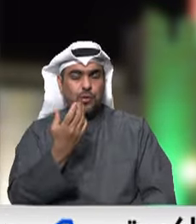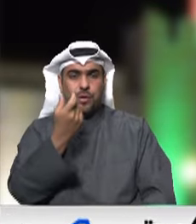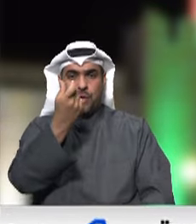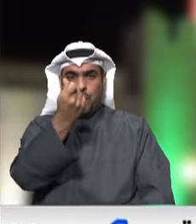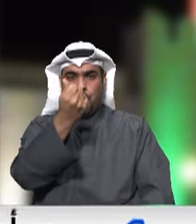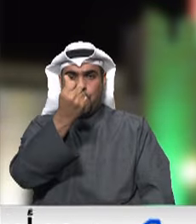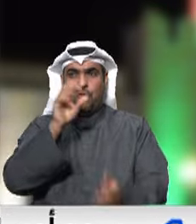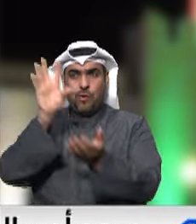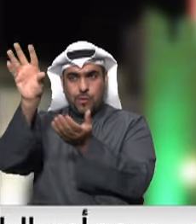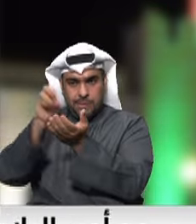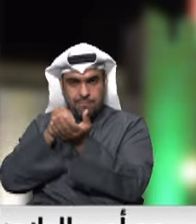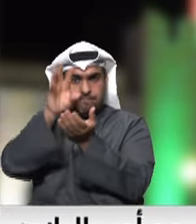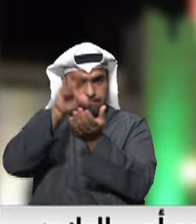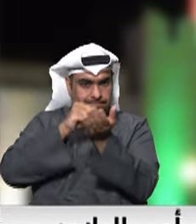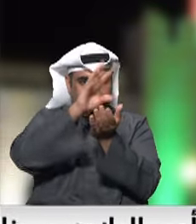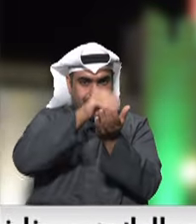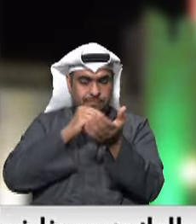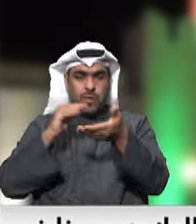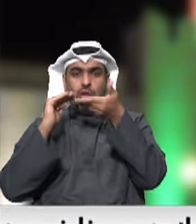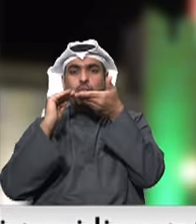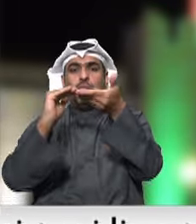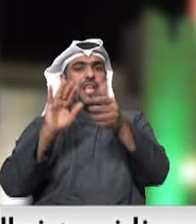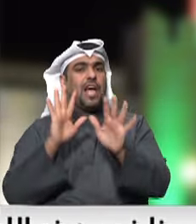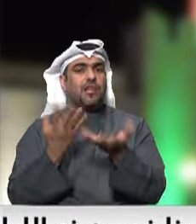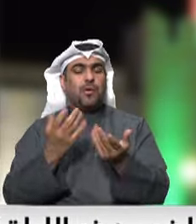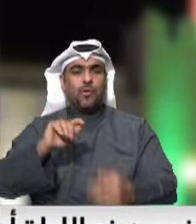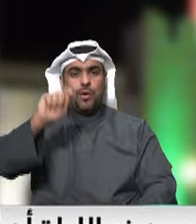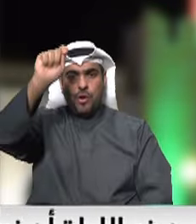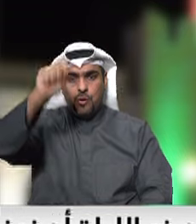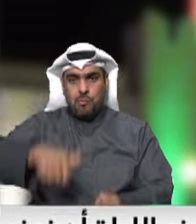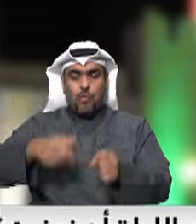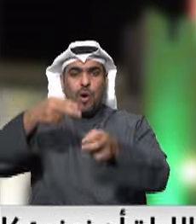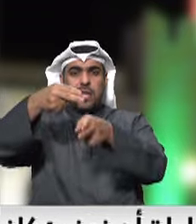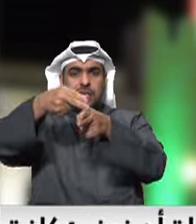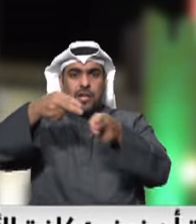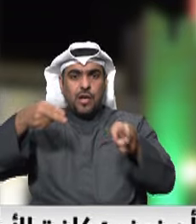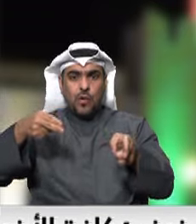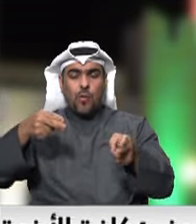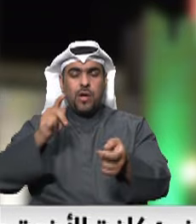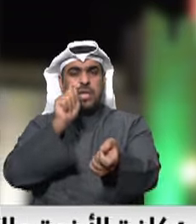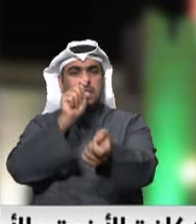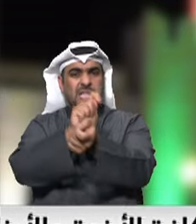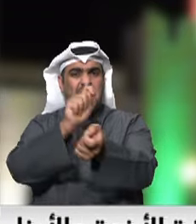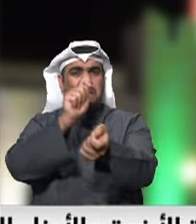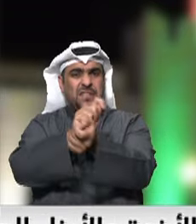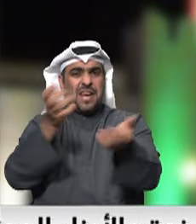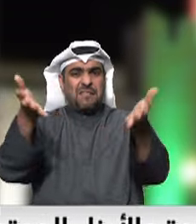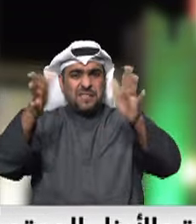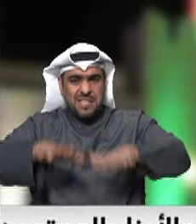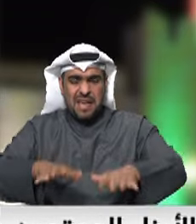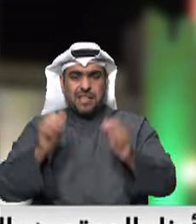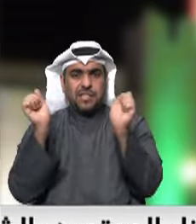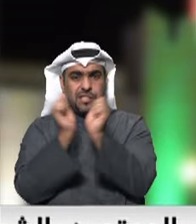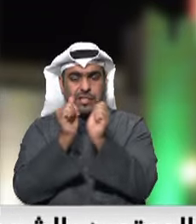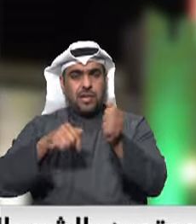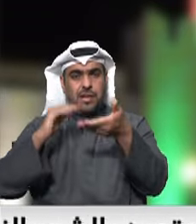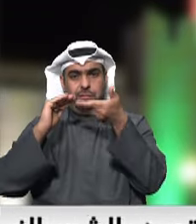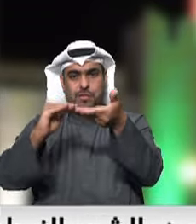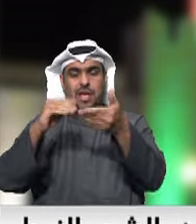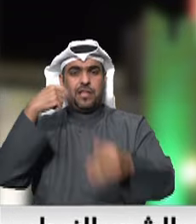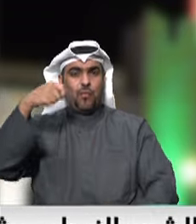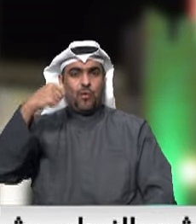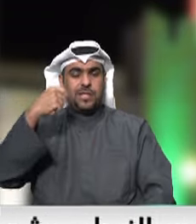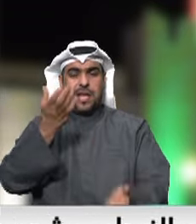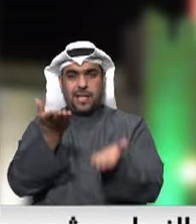ديون الغارمين والتي ستبدا مساء اليوم الاثنين بالتعاون مع وزاره الاعلام وزاره العدل وزاره الاوقاف